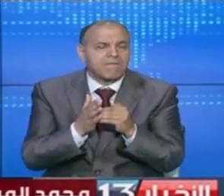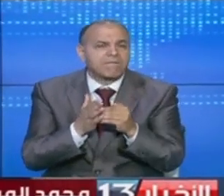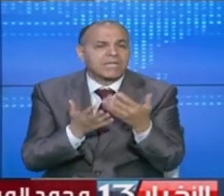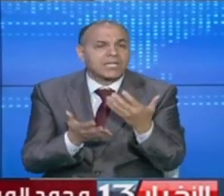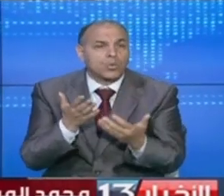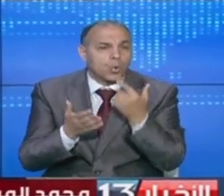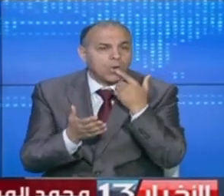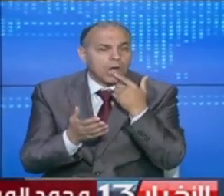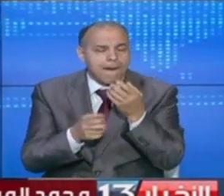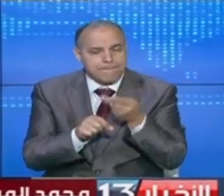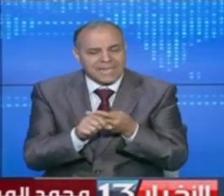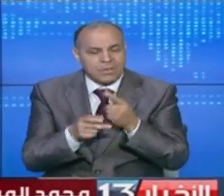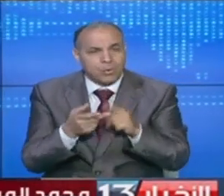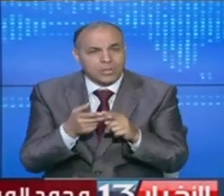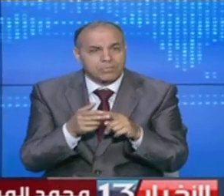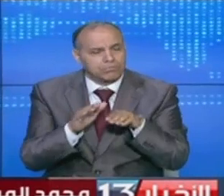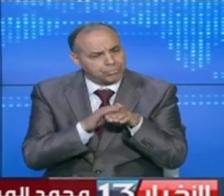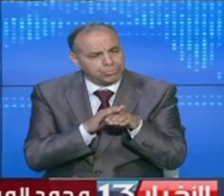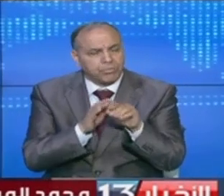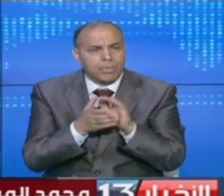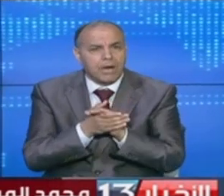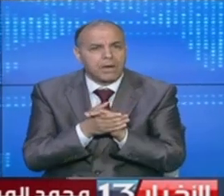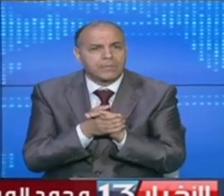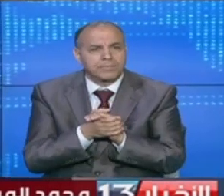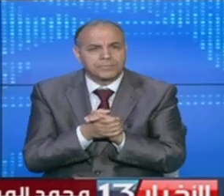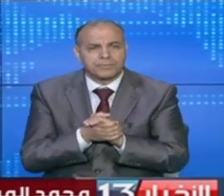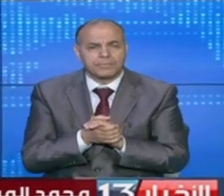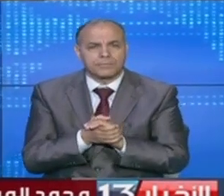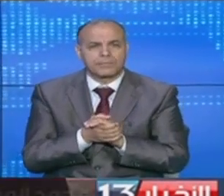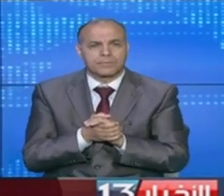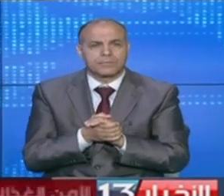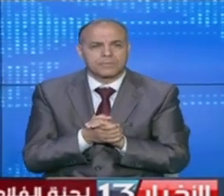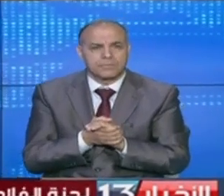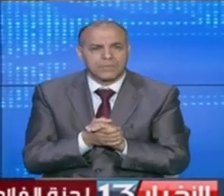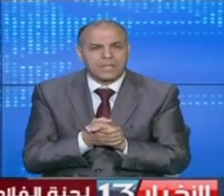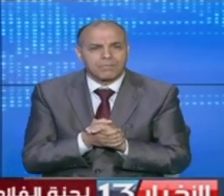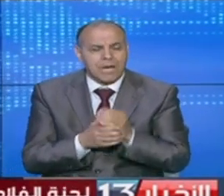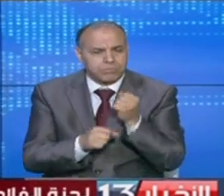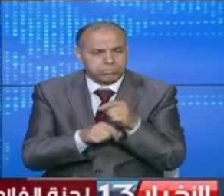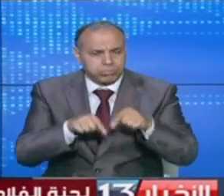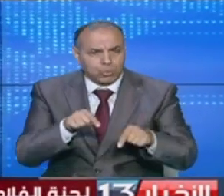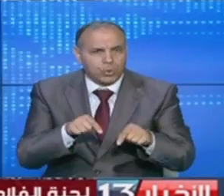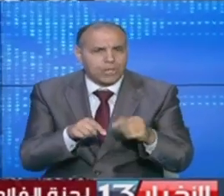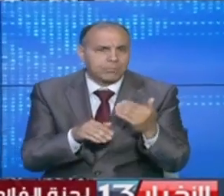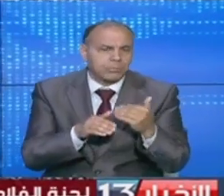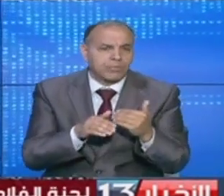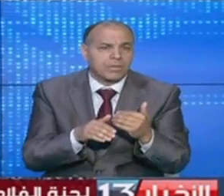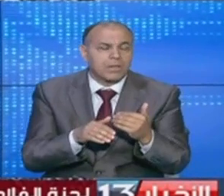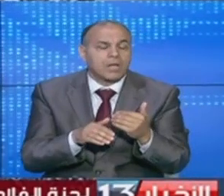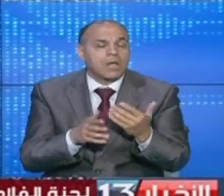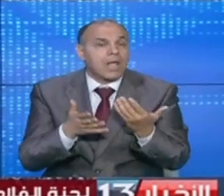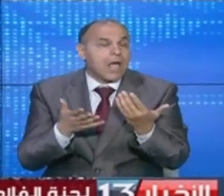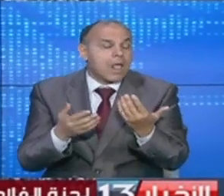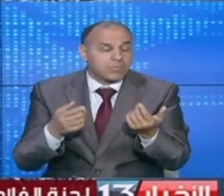من المنطقه للمراحل تراجع الانتاج مقاومه